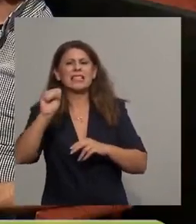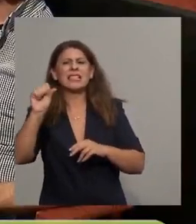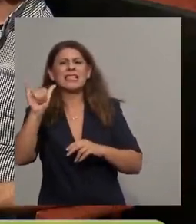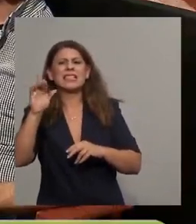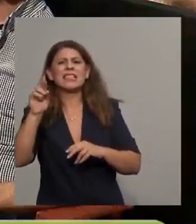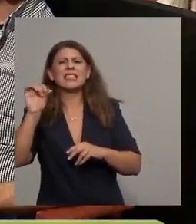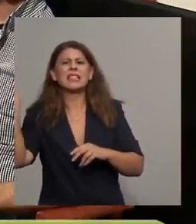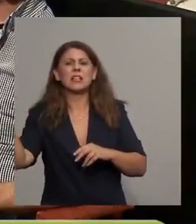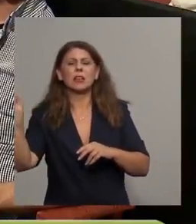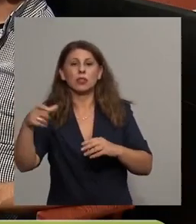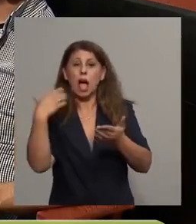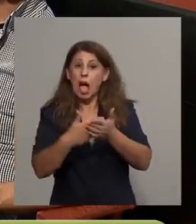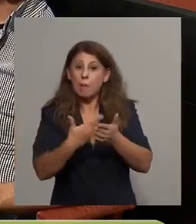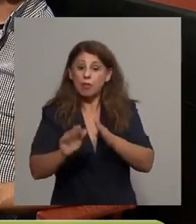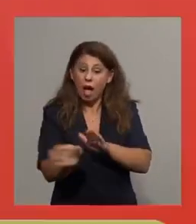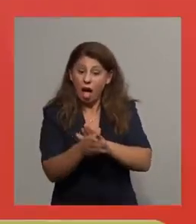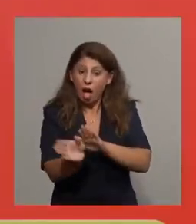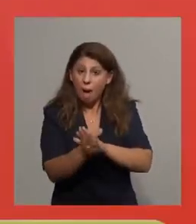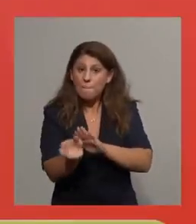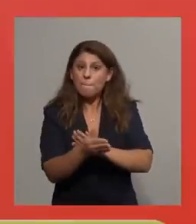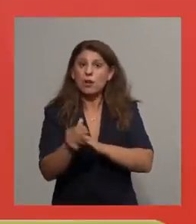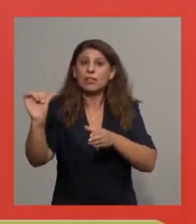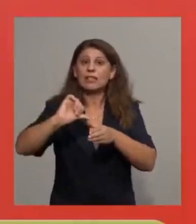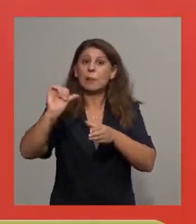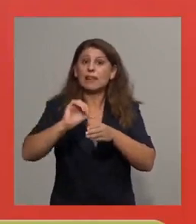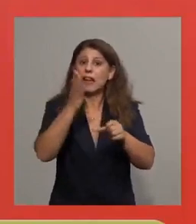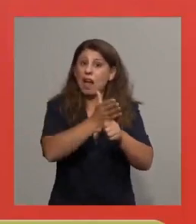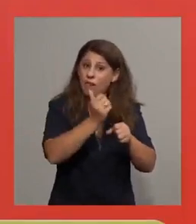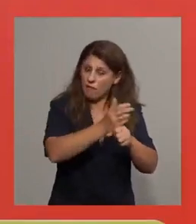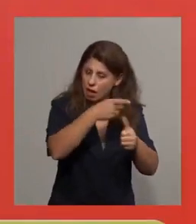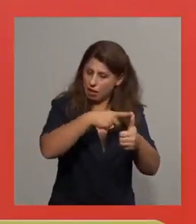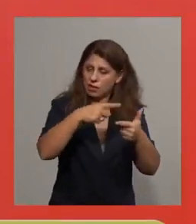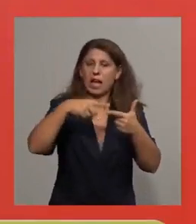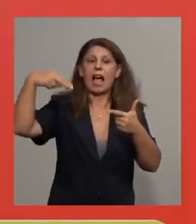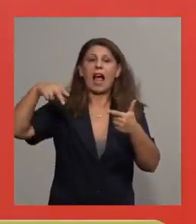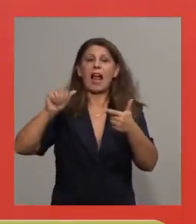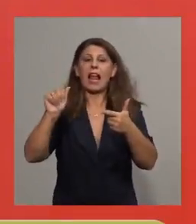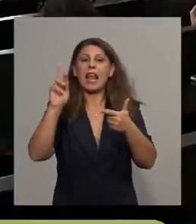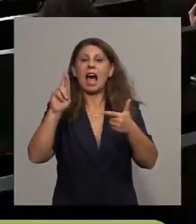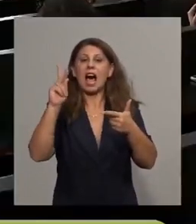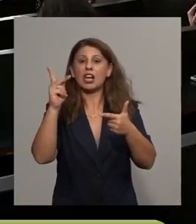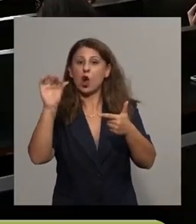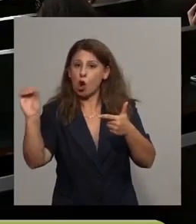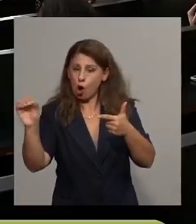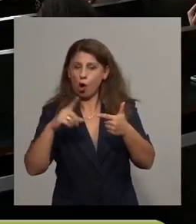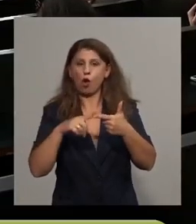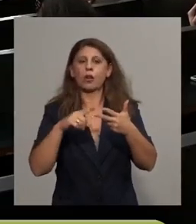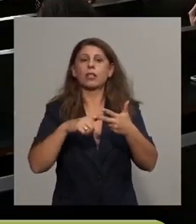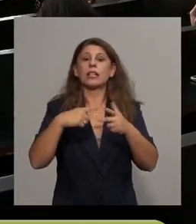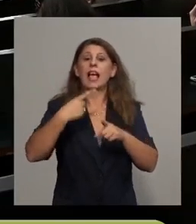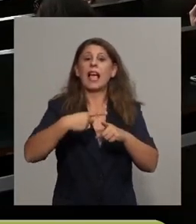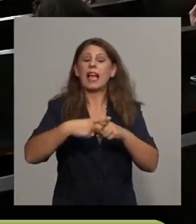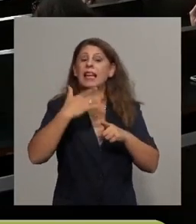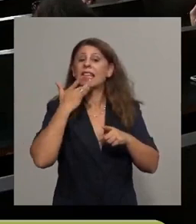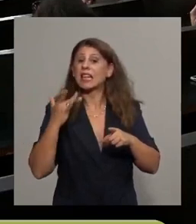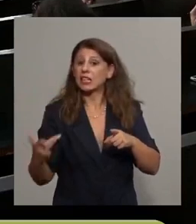αποδεικνύουν οι απολύσεις και η κατάσταση στα πετρέλαια Καβάλας, στη Λάρκο. Το αποδεικνύουν οι απολύσεις στην Ελληνική